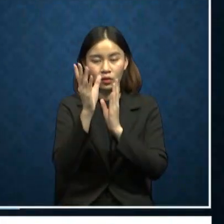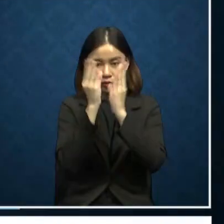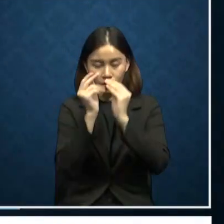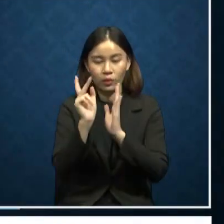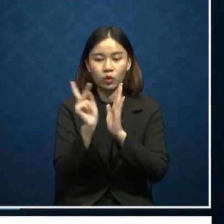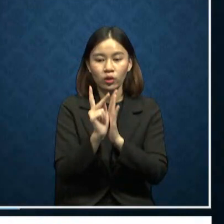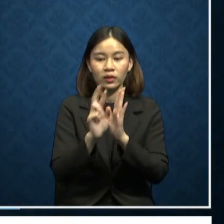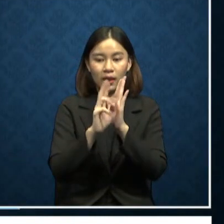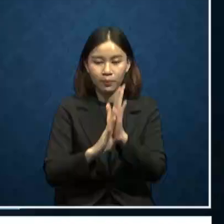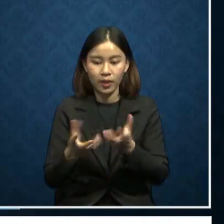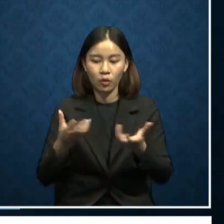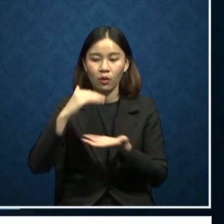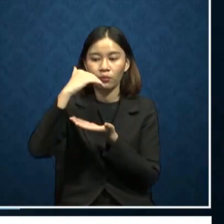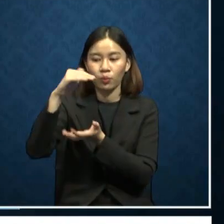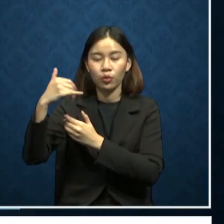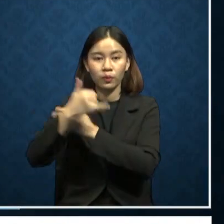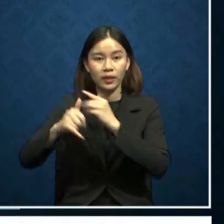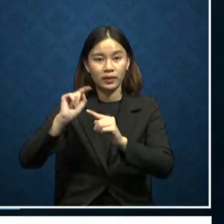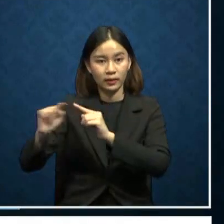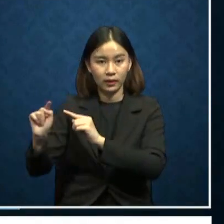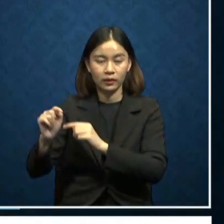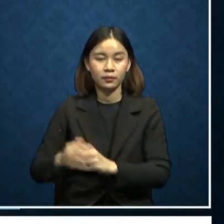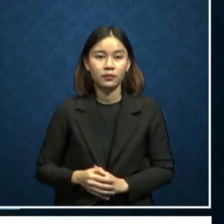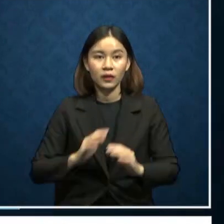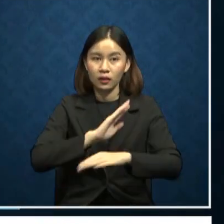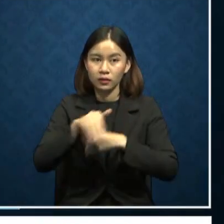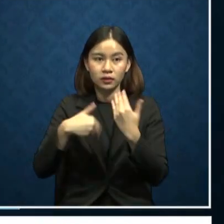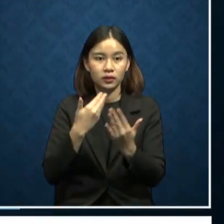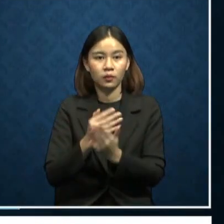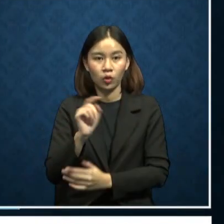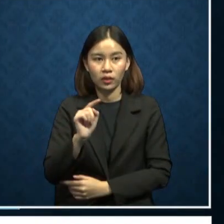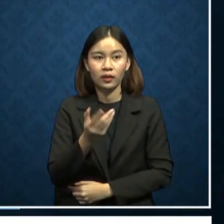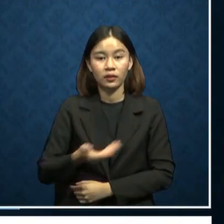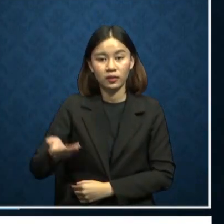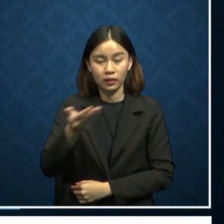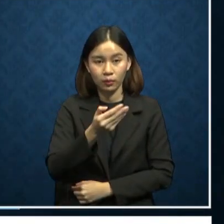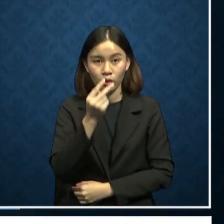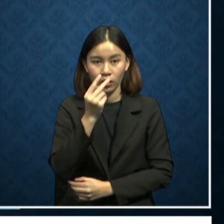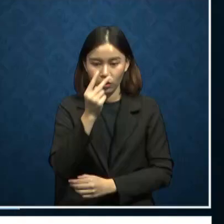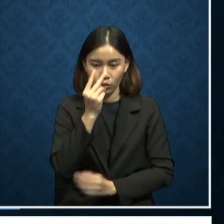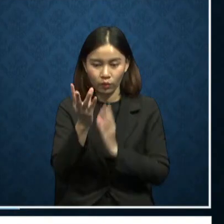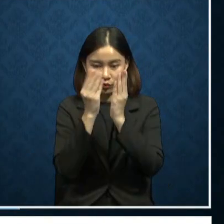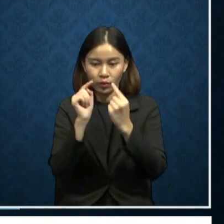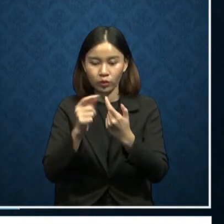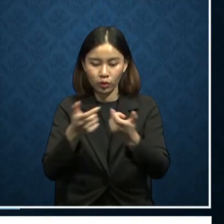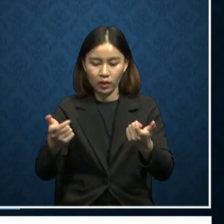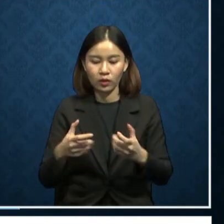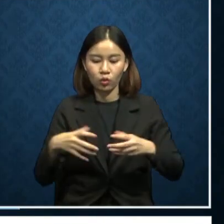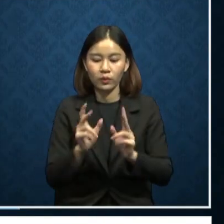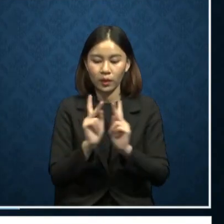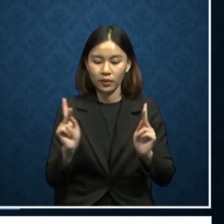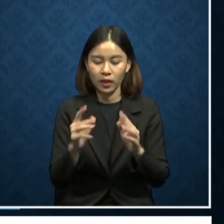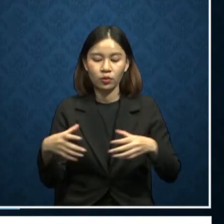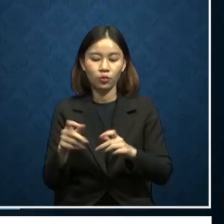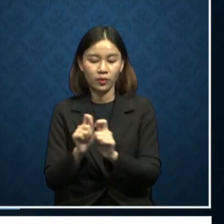ในการส่งออกผลิตภัณฑ์ไปยังต่างประเทศนะคะทั้งหมดนี้นะคะท่านสามารถศึกษาต่อได้ในรายงานกรรมาธิการและ